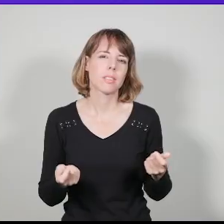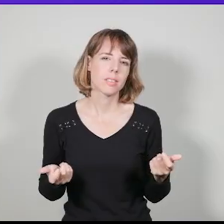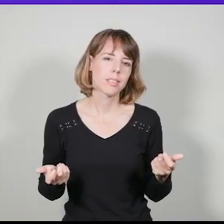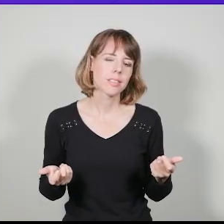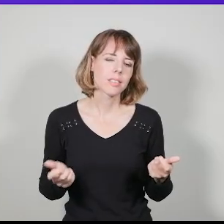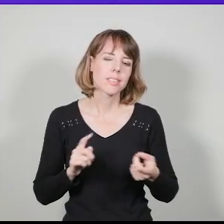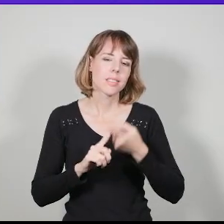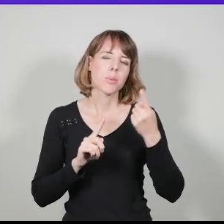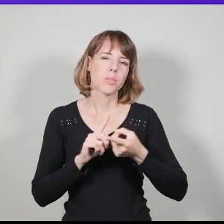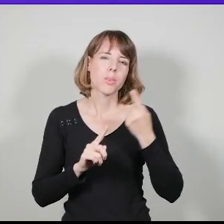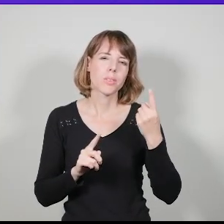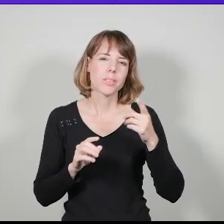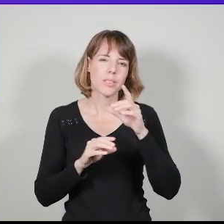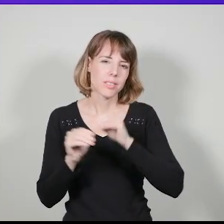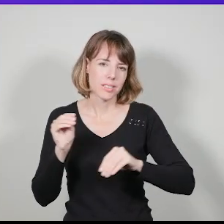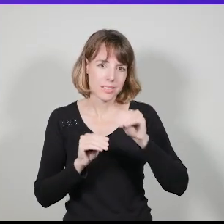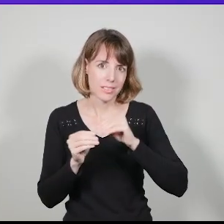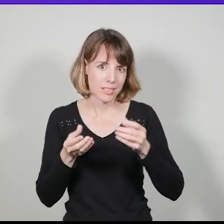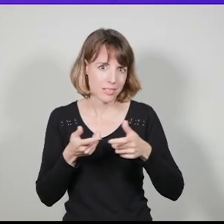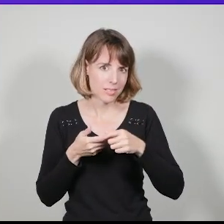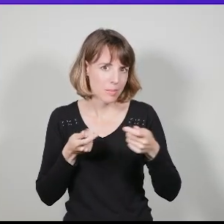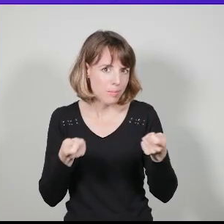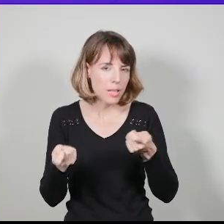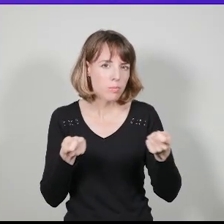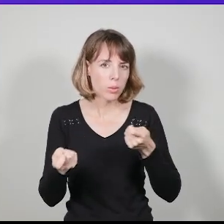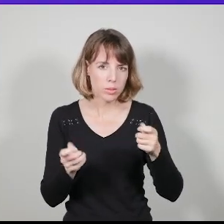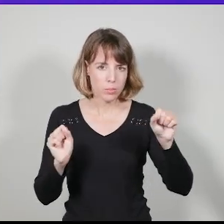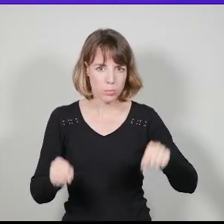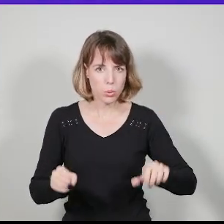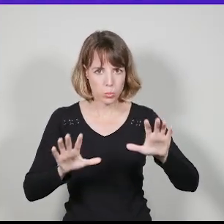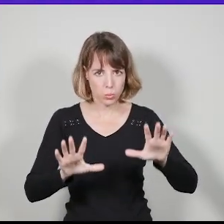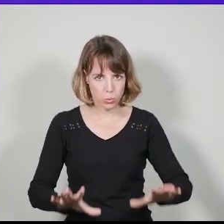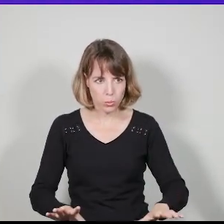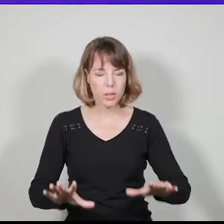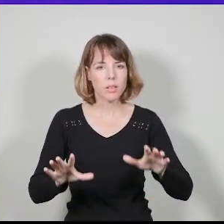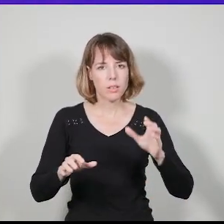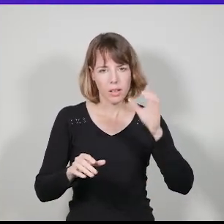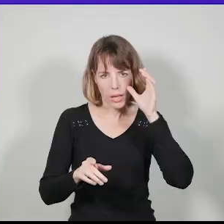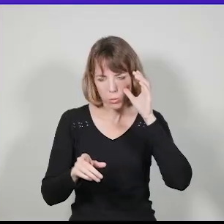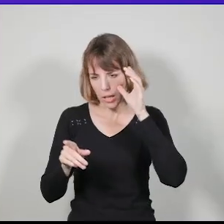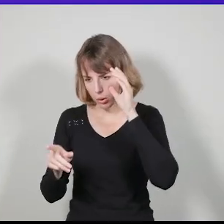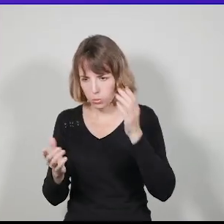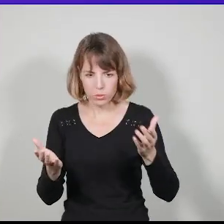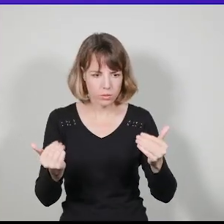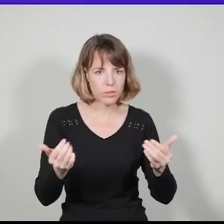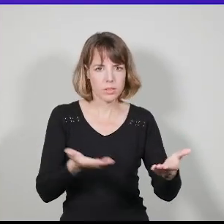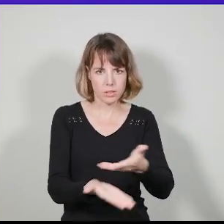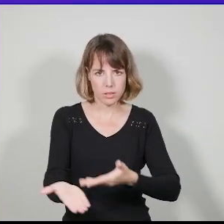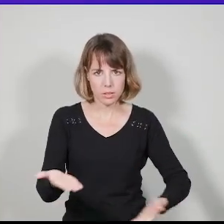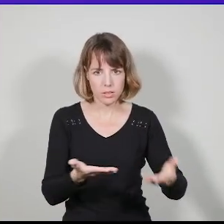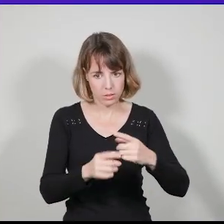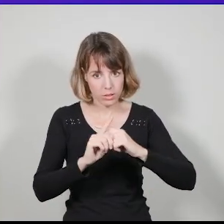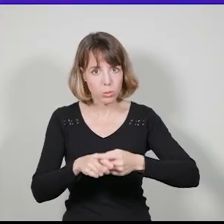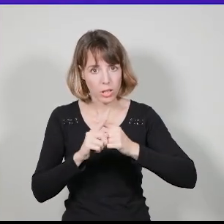apporter un endroit de réponse par rapport à ça, un espace de coordination, un espace d'écoute, un espace de négociation